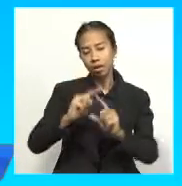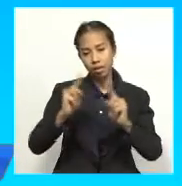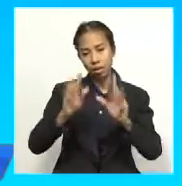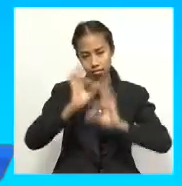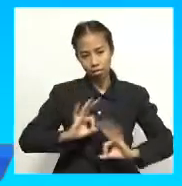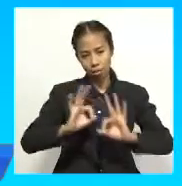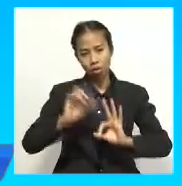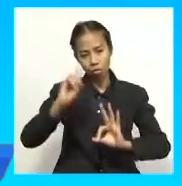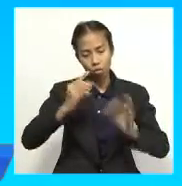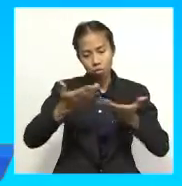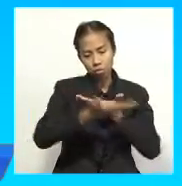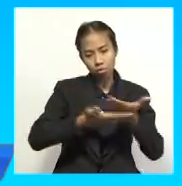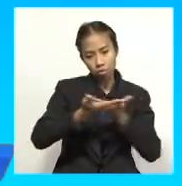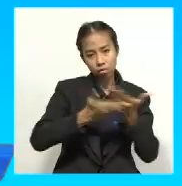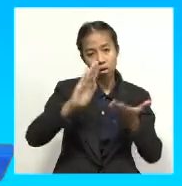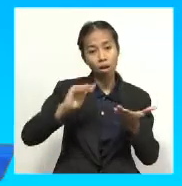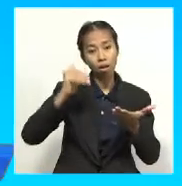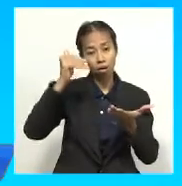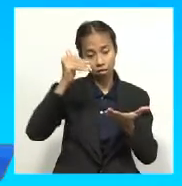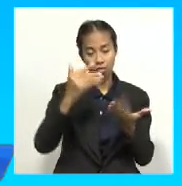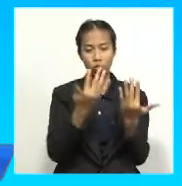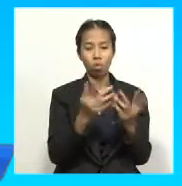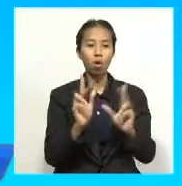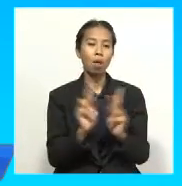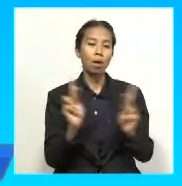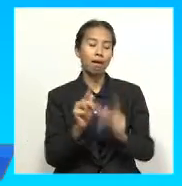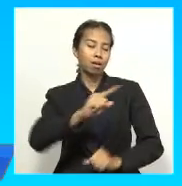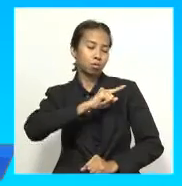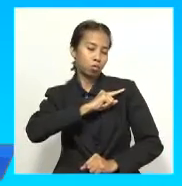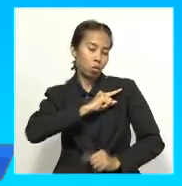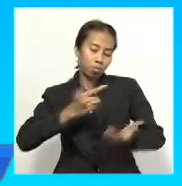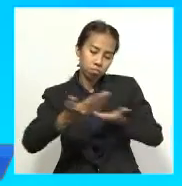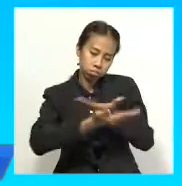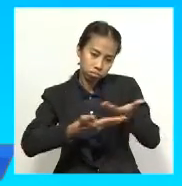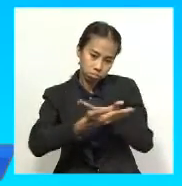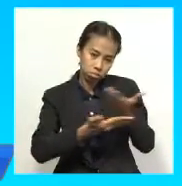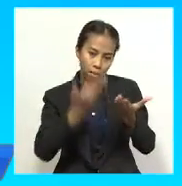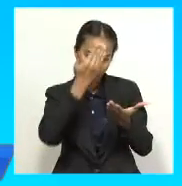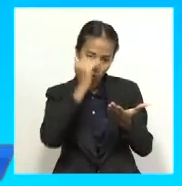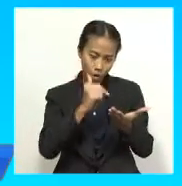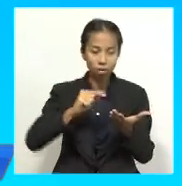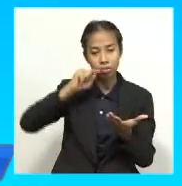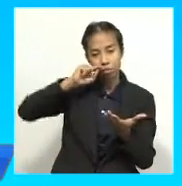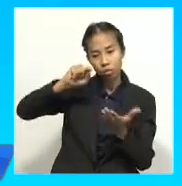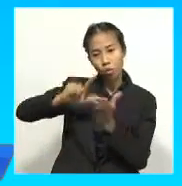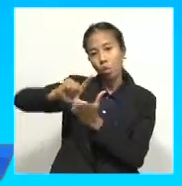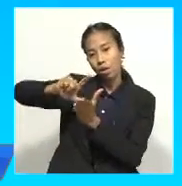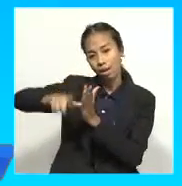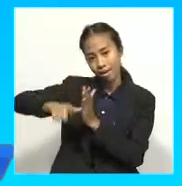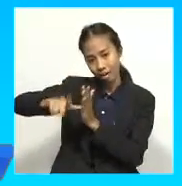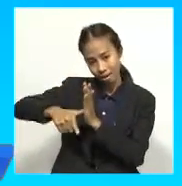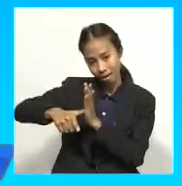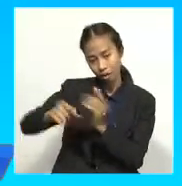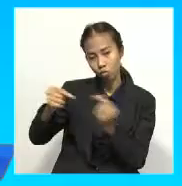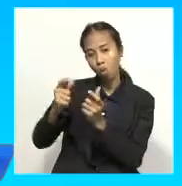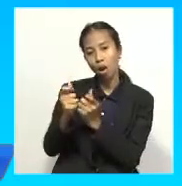ารือกับทุกส่วนที่เกี่ยวข้องและอยู่ระหว่างการพิจารณาของกรรมการที่รับผิดชอบเพื่อแจ้งไปยังสำนักเลขานุการอนุสัญญาบ